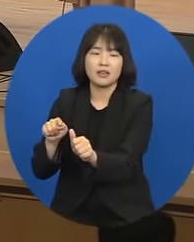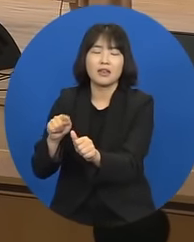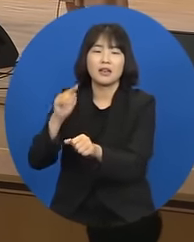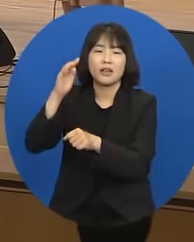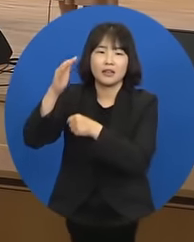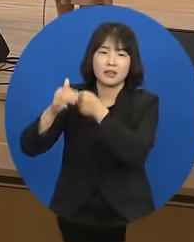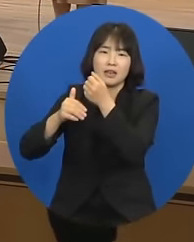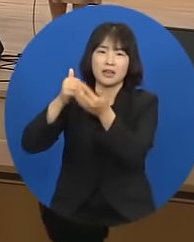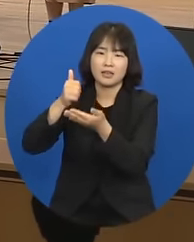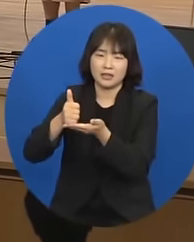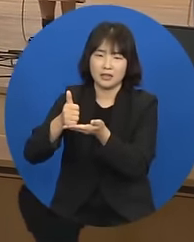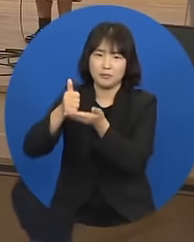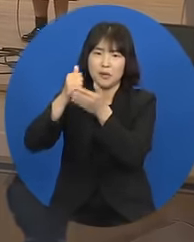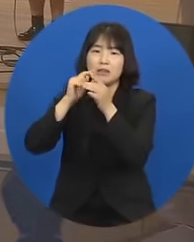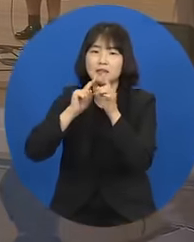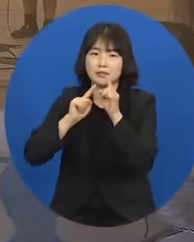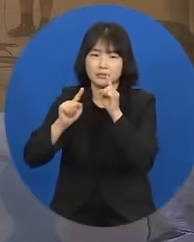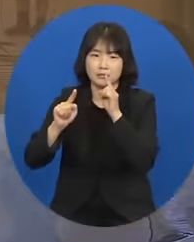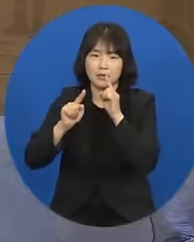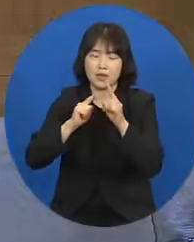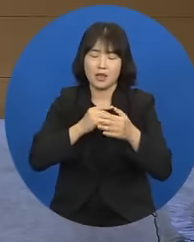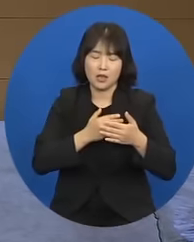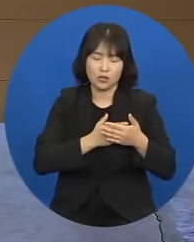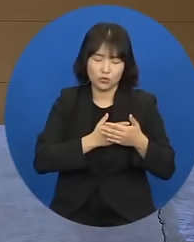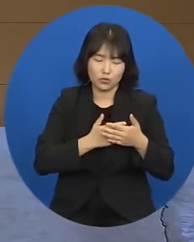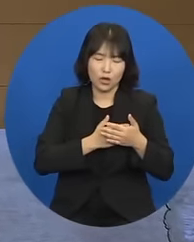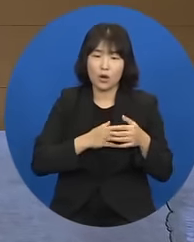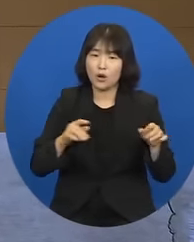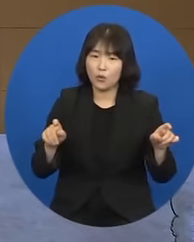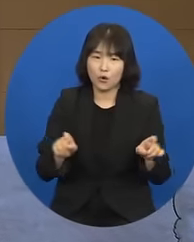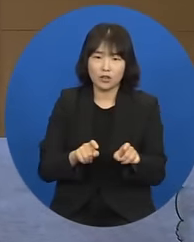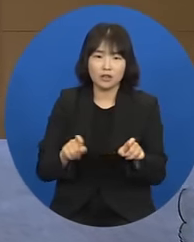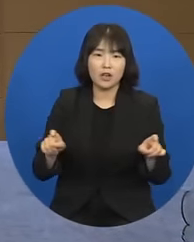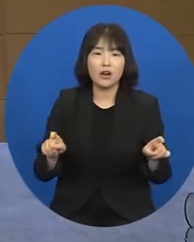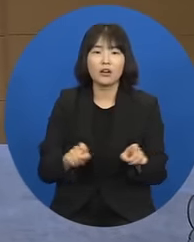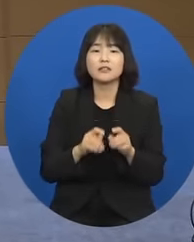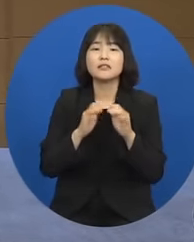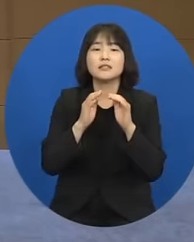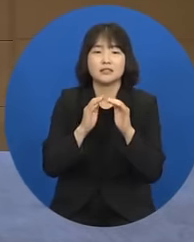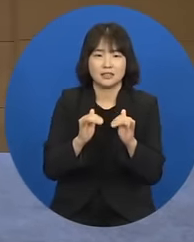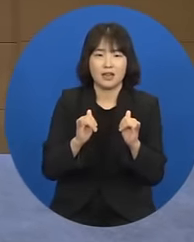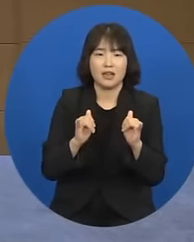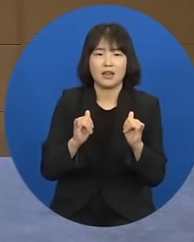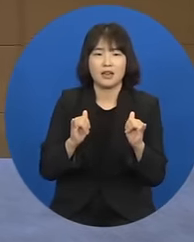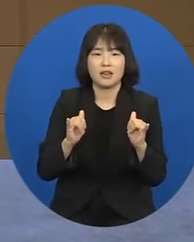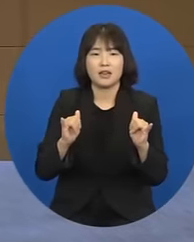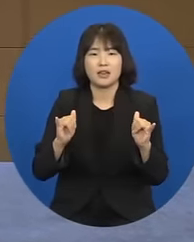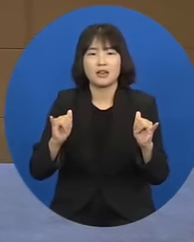하나님 말씀에 두려워 떠는